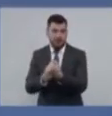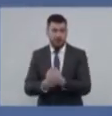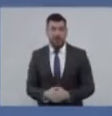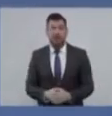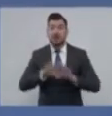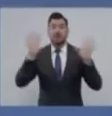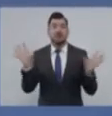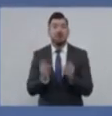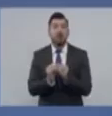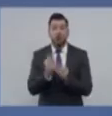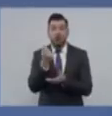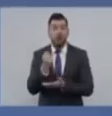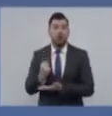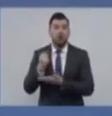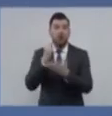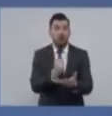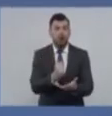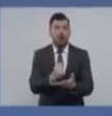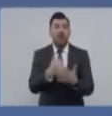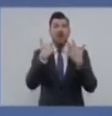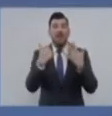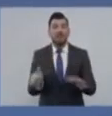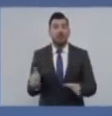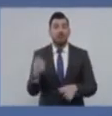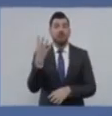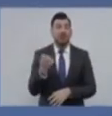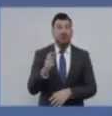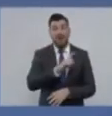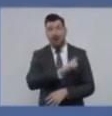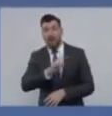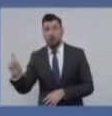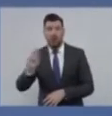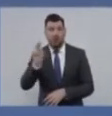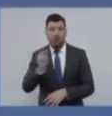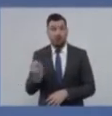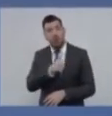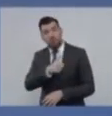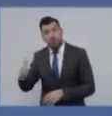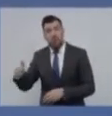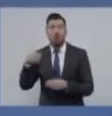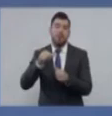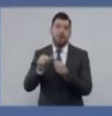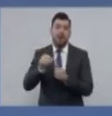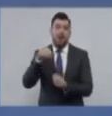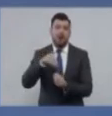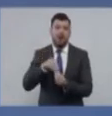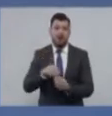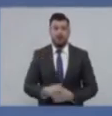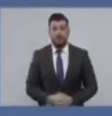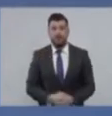παρεμβάσεων εκτιμάται στα 640 εκατομμύρια ευρ για τον απρίλιο δεύτερη